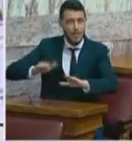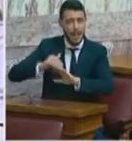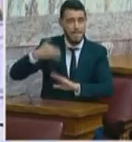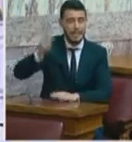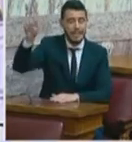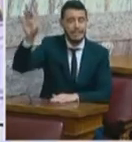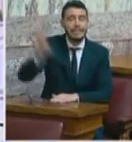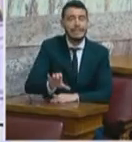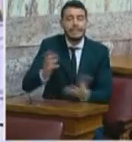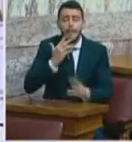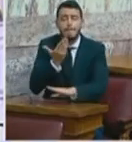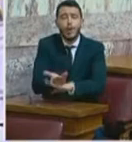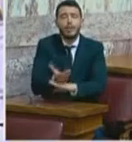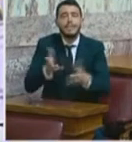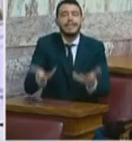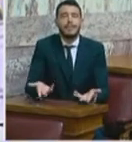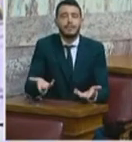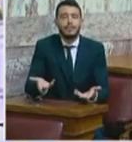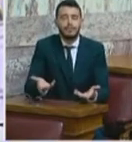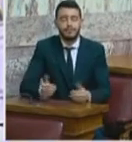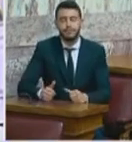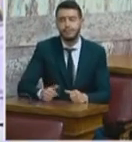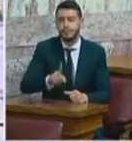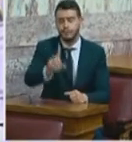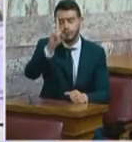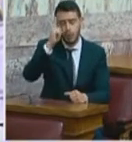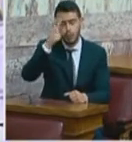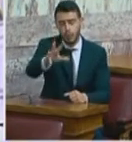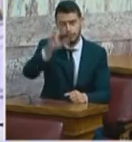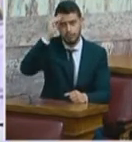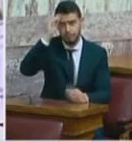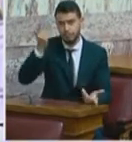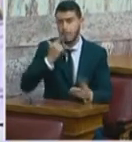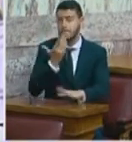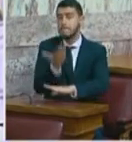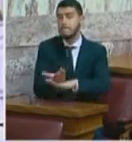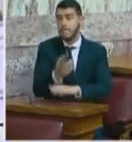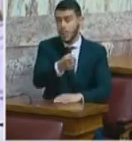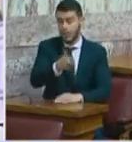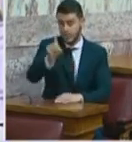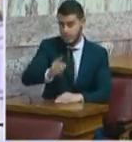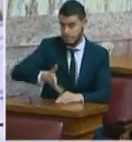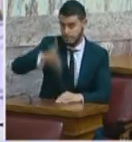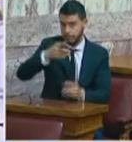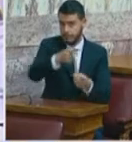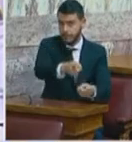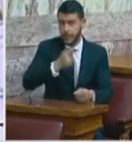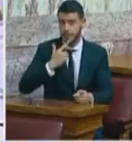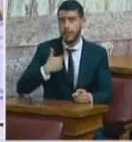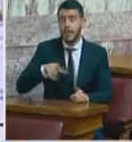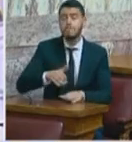τι προτείνετε? Το μόνο που κατάλαβα καλά ότι προτείνετε είναι να μην προχωρήσουμε σε προσλήψεις